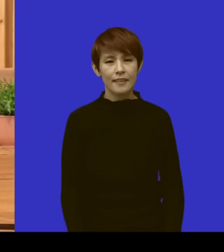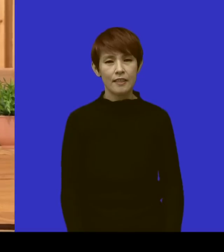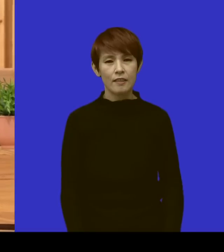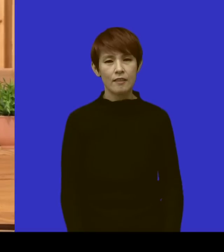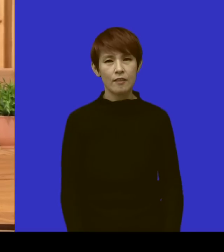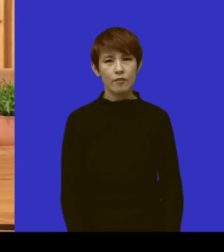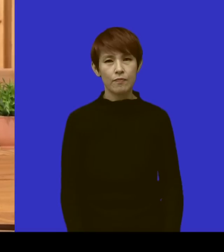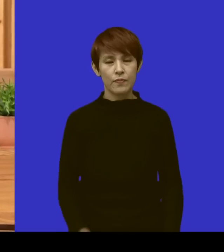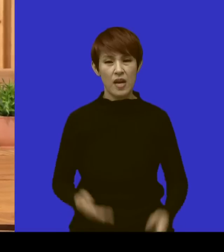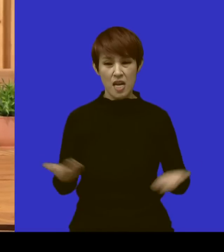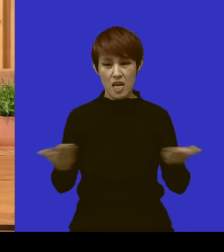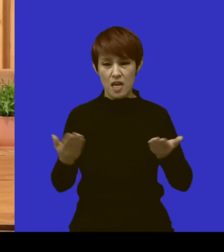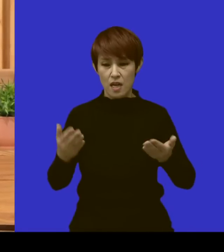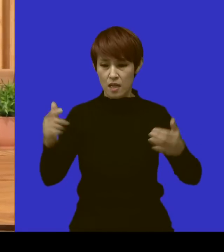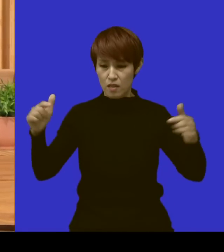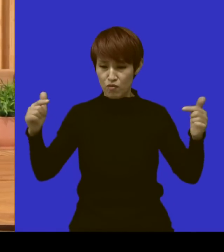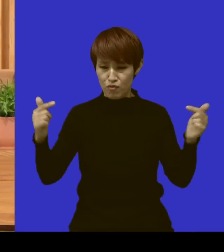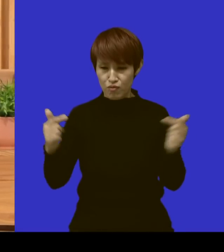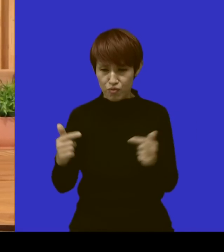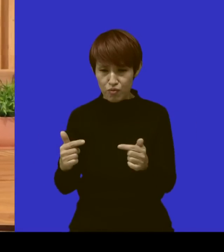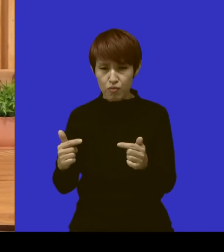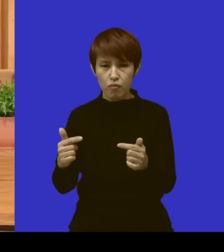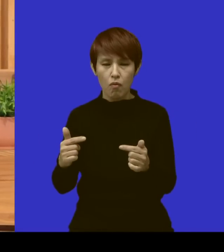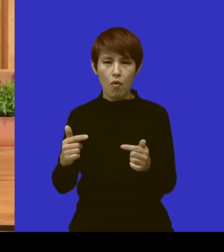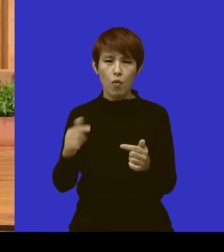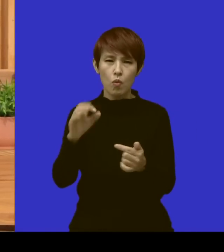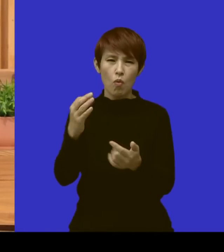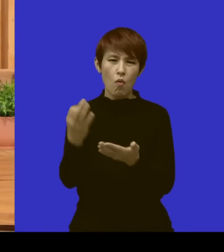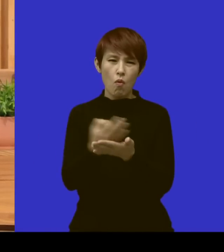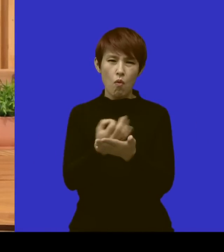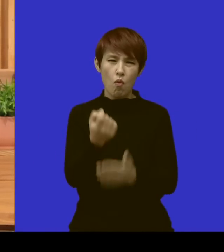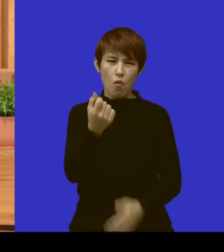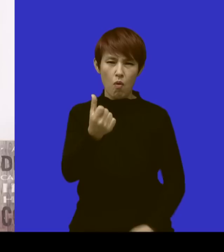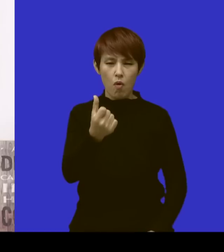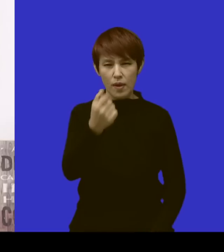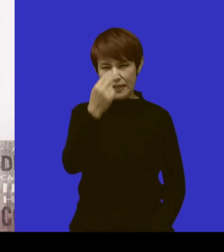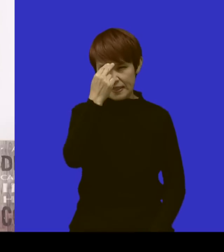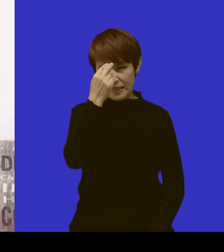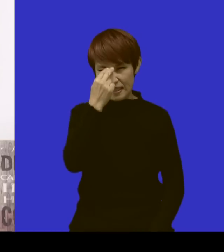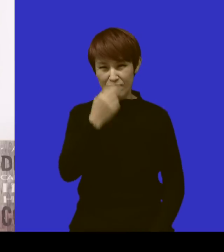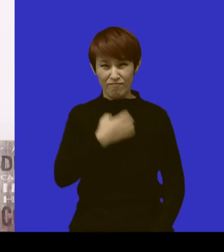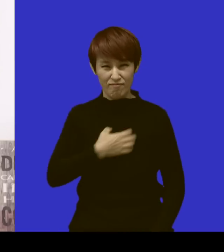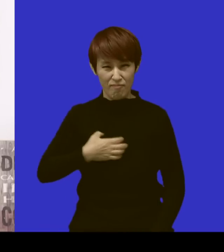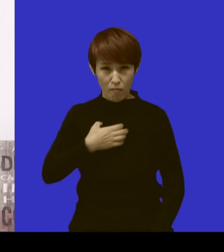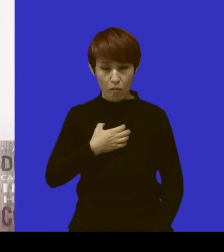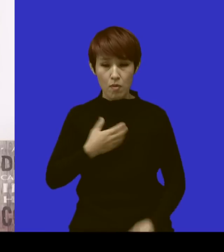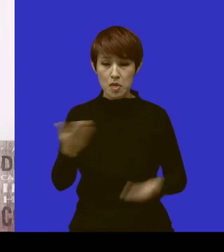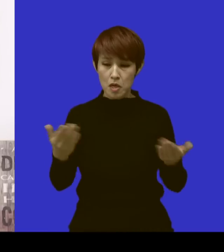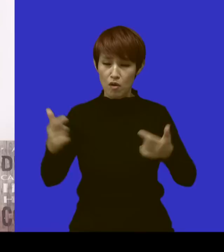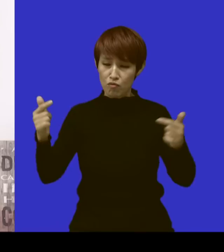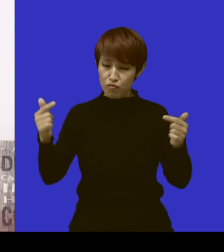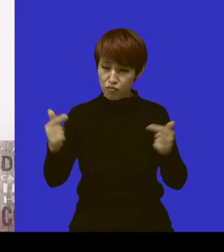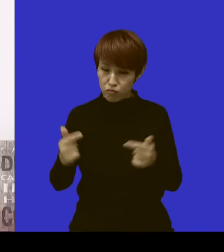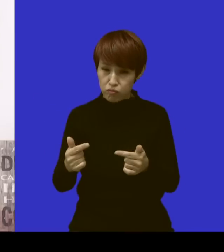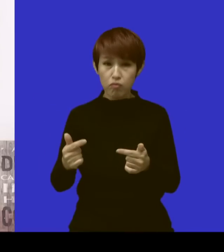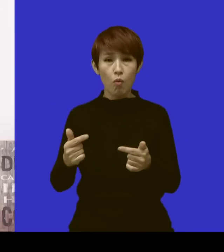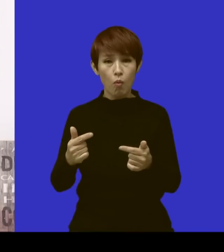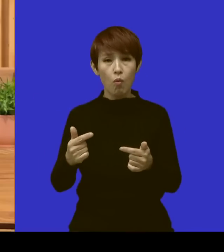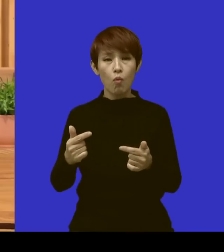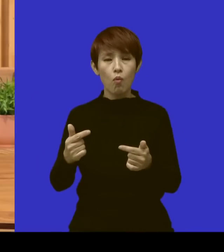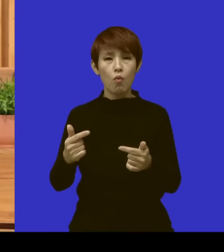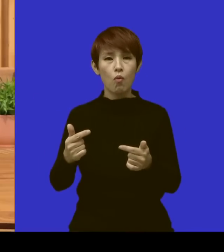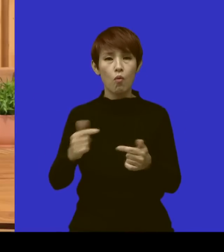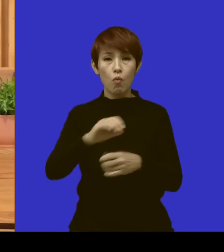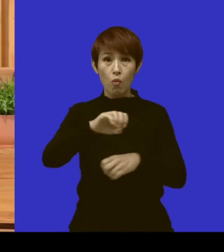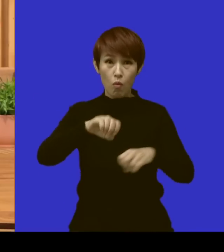내가 이 일을 줄이게 되면 네. 내가 여러 가지로 경제적으로 더 어려워질 거라는 걱정이 들지만 네. 막상 일을 줄여도 그만큼의 비는 시간으로 인해서